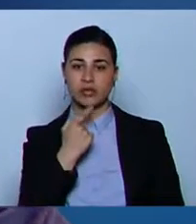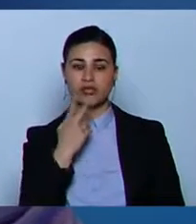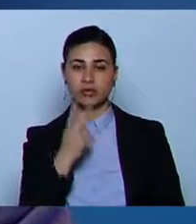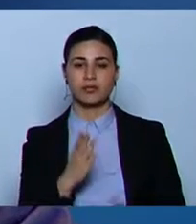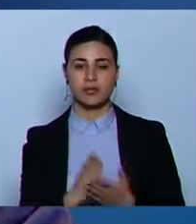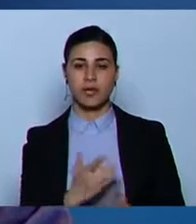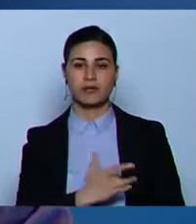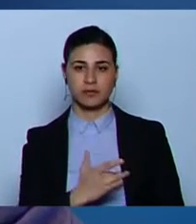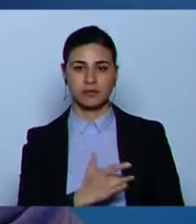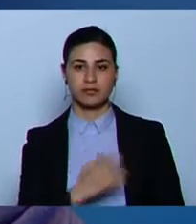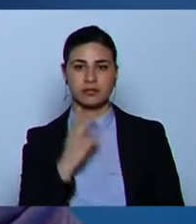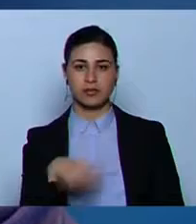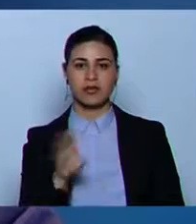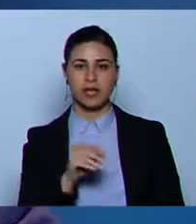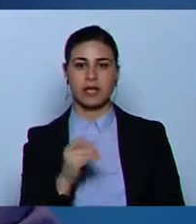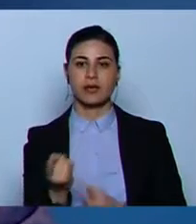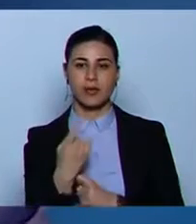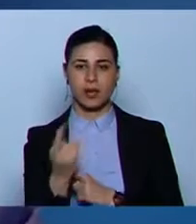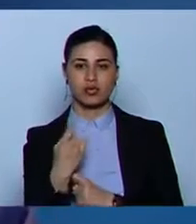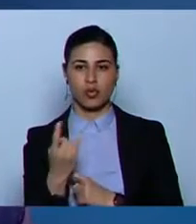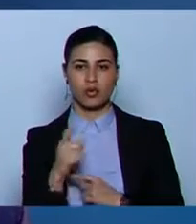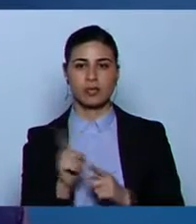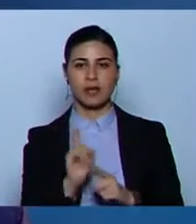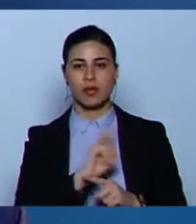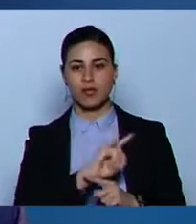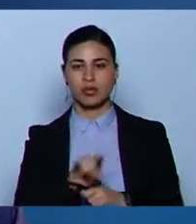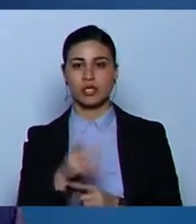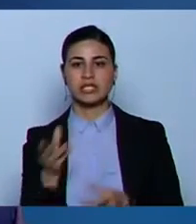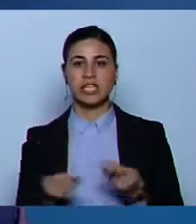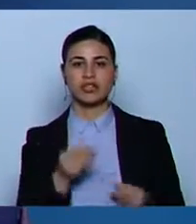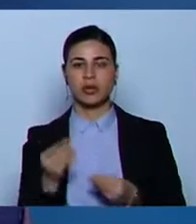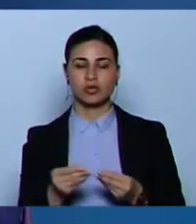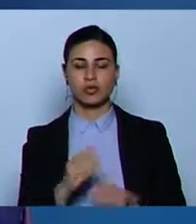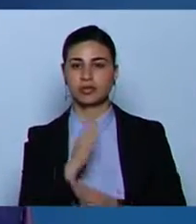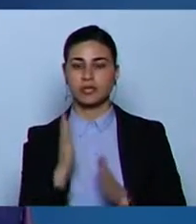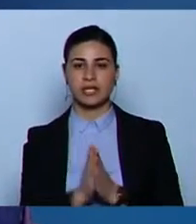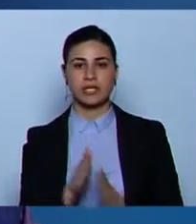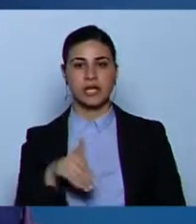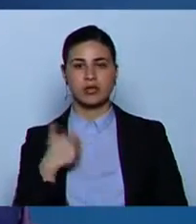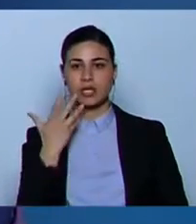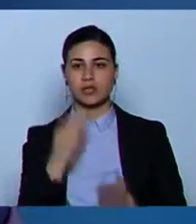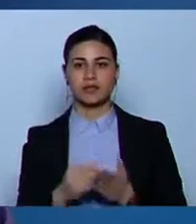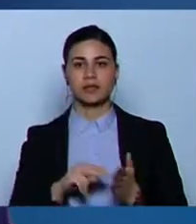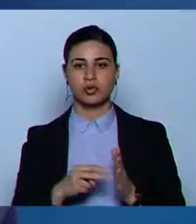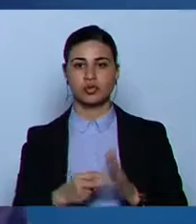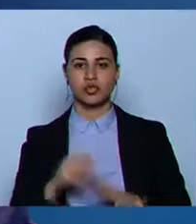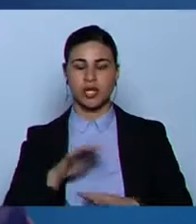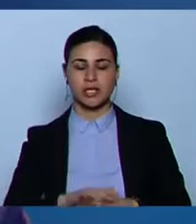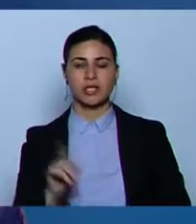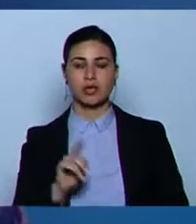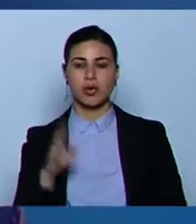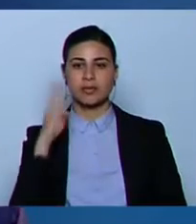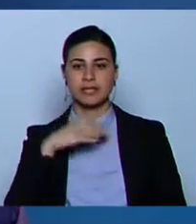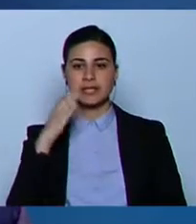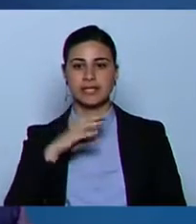არის ყველაფერი თვალებში ნაცრის შეყრა იმისათვის, რომ საშემოსავლო გადასახადი თლიანად არ მიიმართოს ადგილობრივ ბიუჯეტებში, რომ